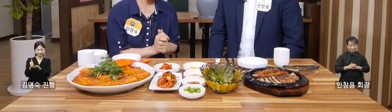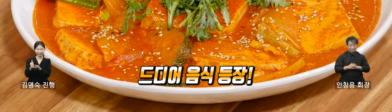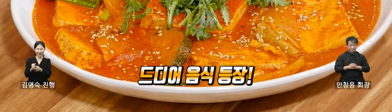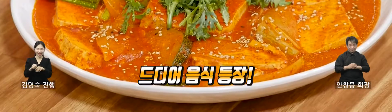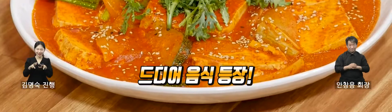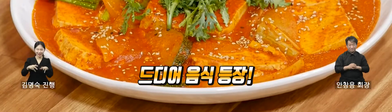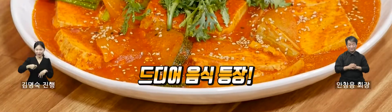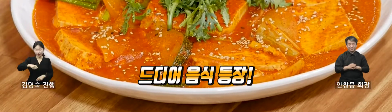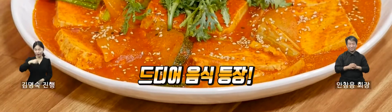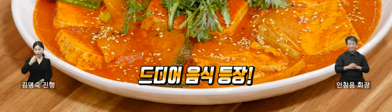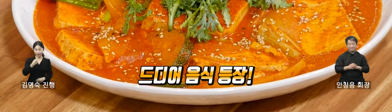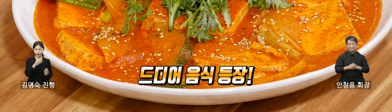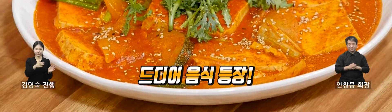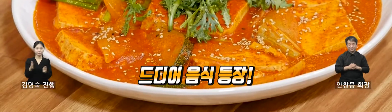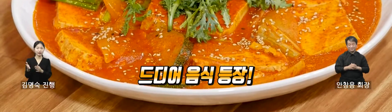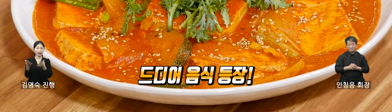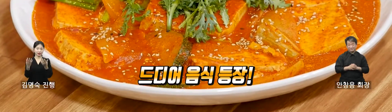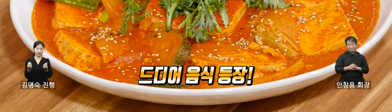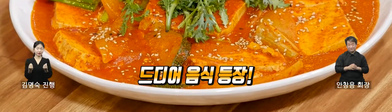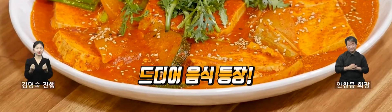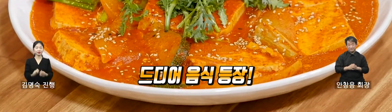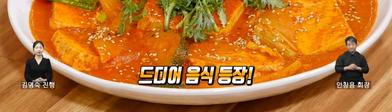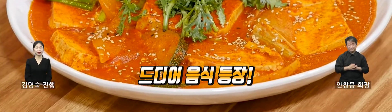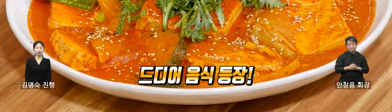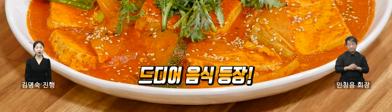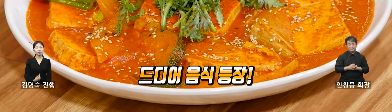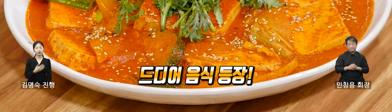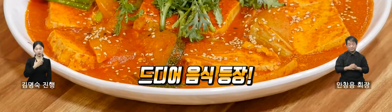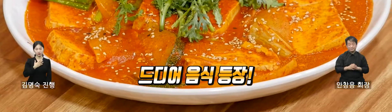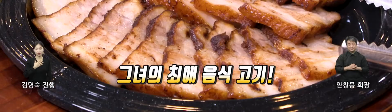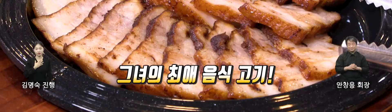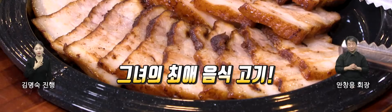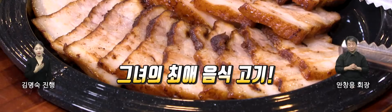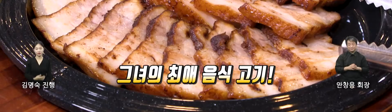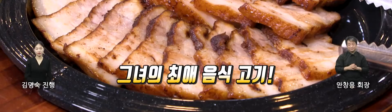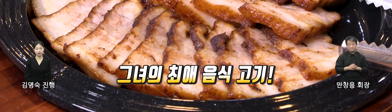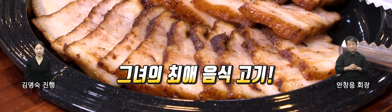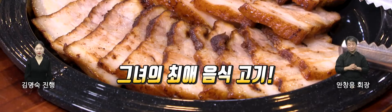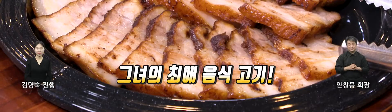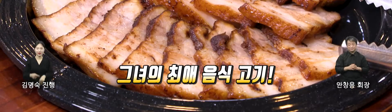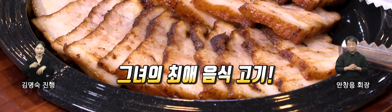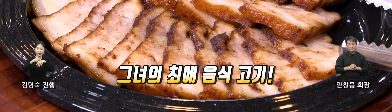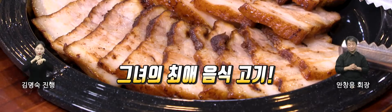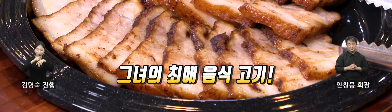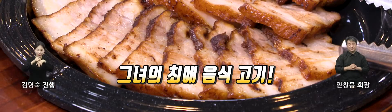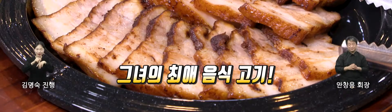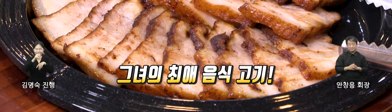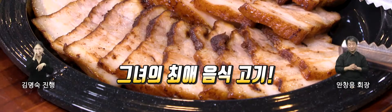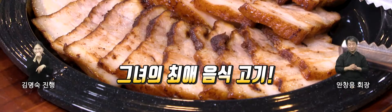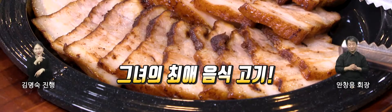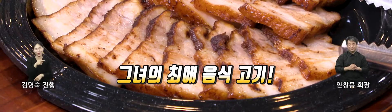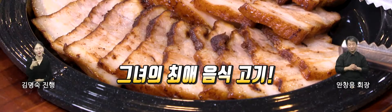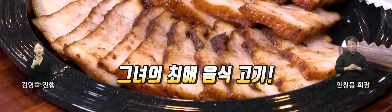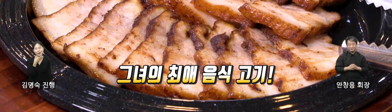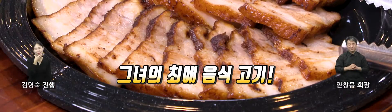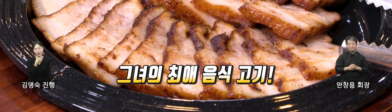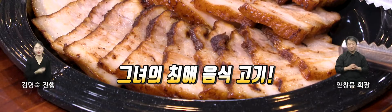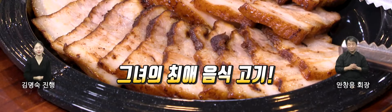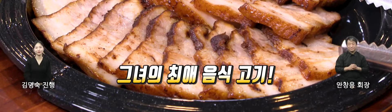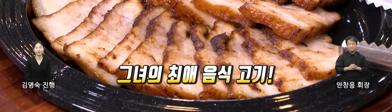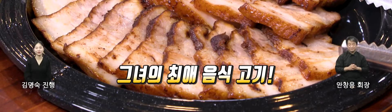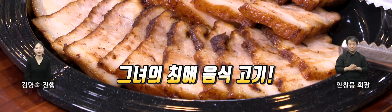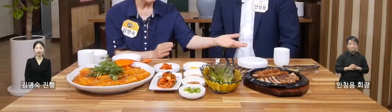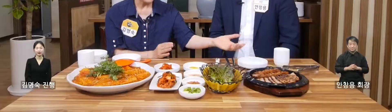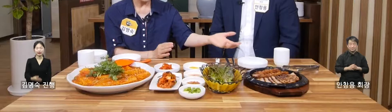드디어 음식이 나왔습니다. 저는요 고기가 나오면 너무너무 좋아요. 근데